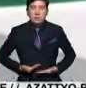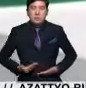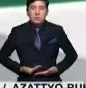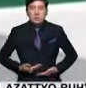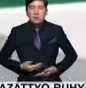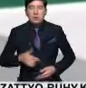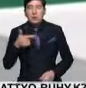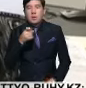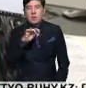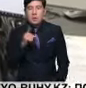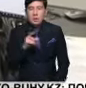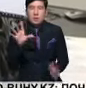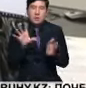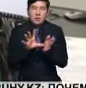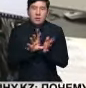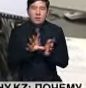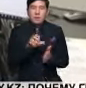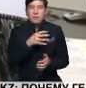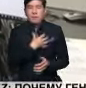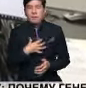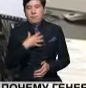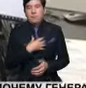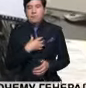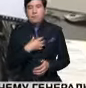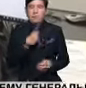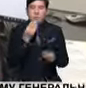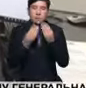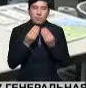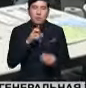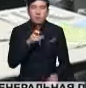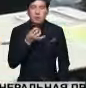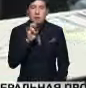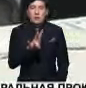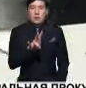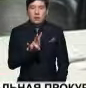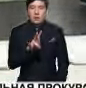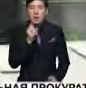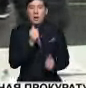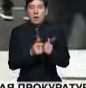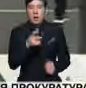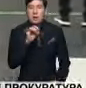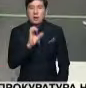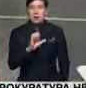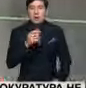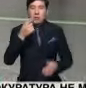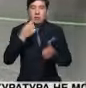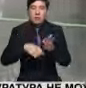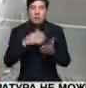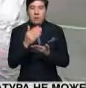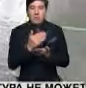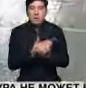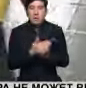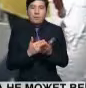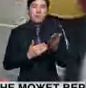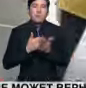газ и электричество. А самое важное – цены на продукты. И тут Байден, считай, и Харрис заметно проигрывают. Им вменяют